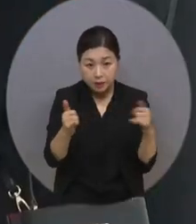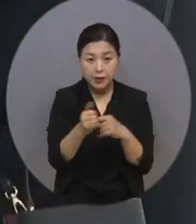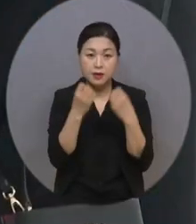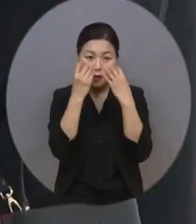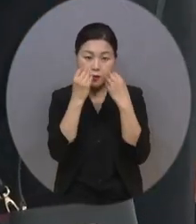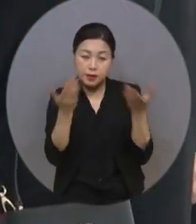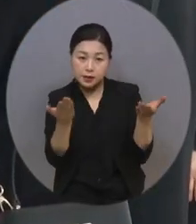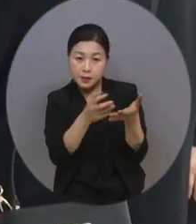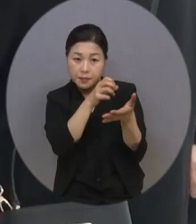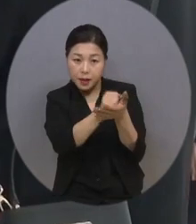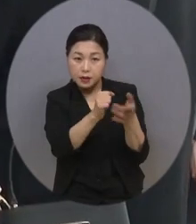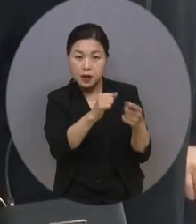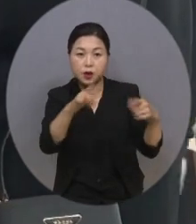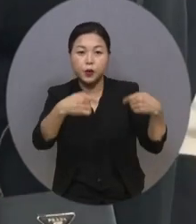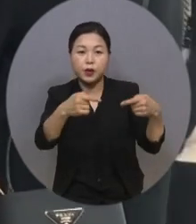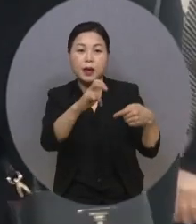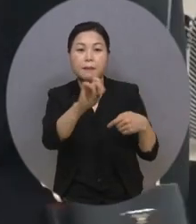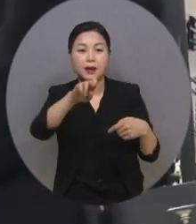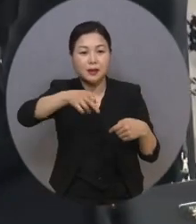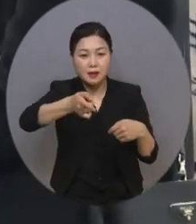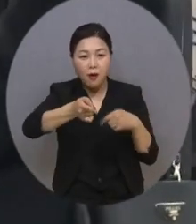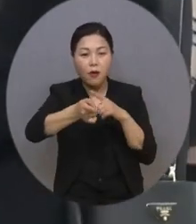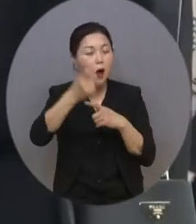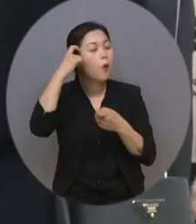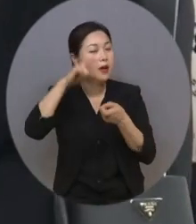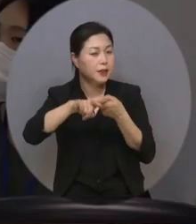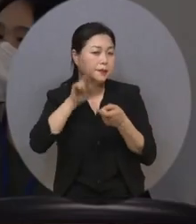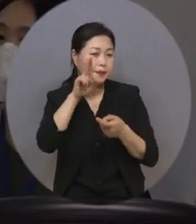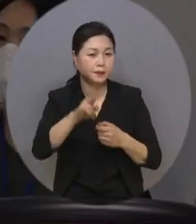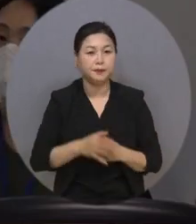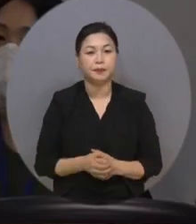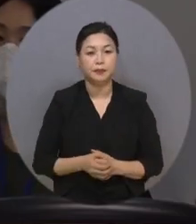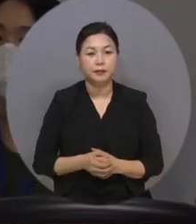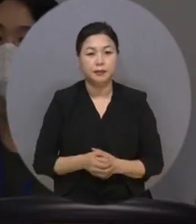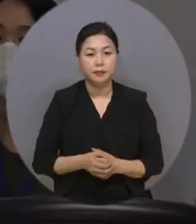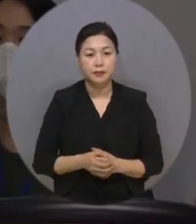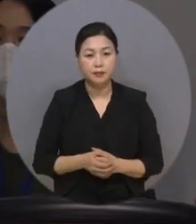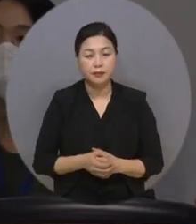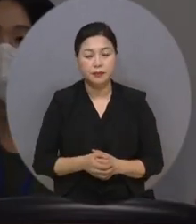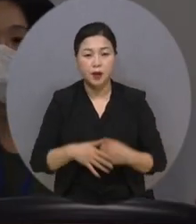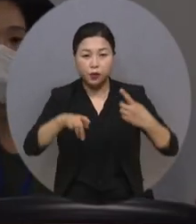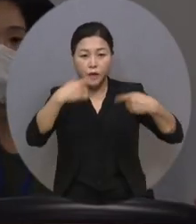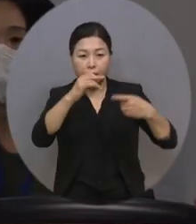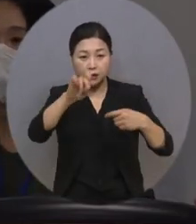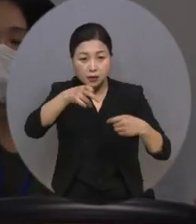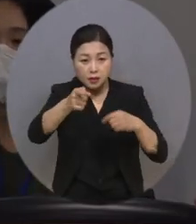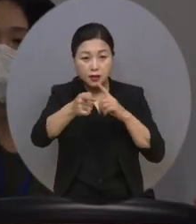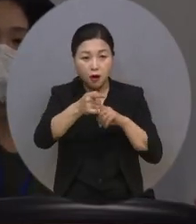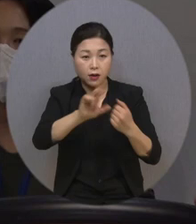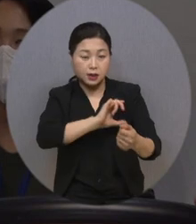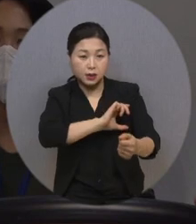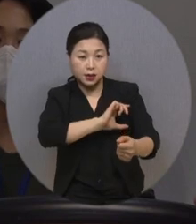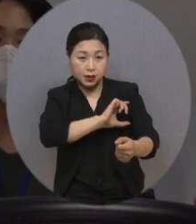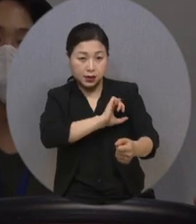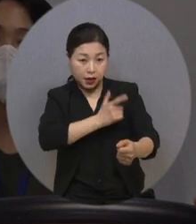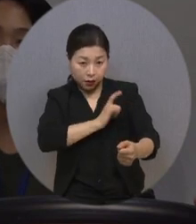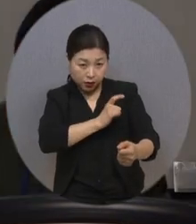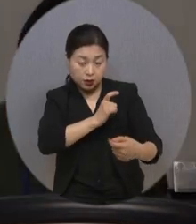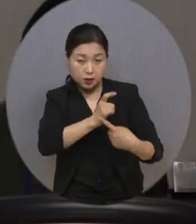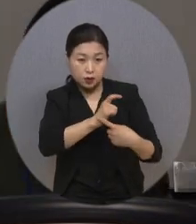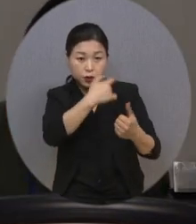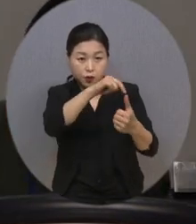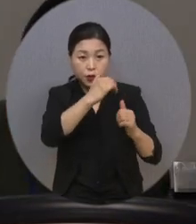잡은 휠마스터에 대해 뜨거운 관심을 보이고 있었습니다. 센터는 휠마스터 자격증 교육과정, 기능대회